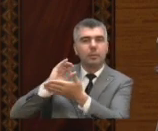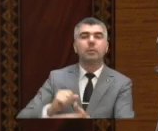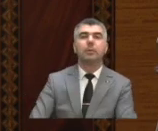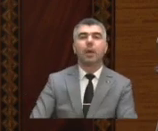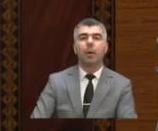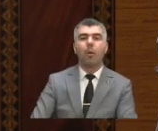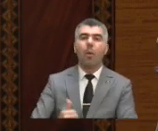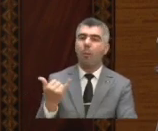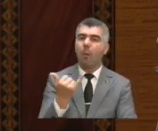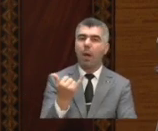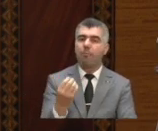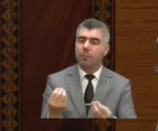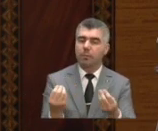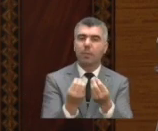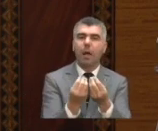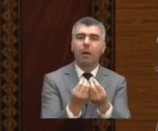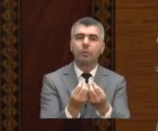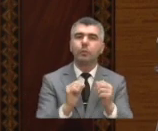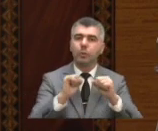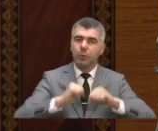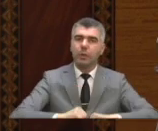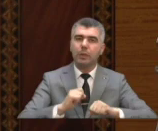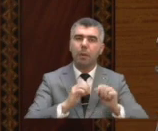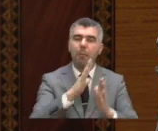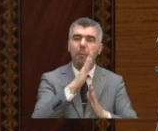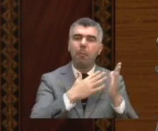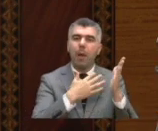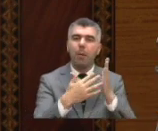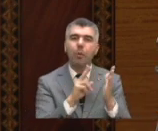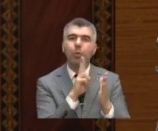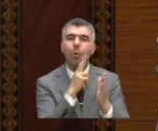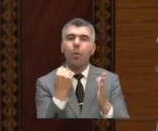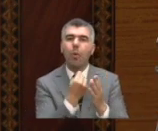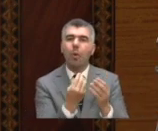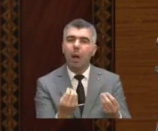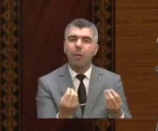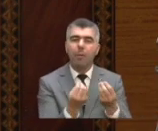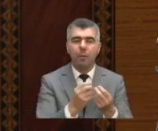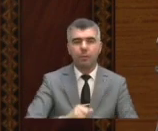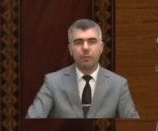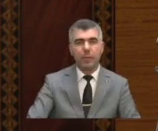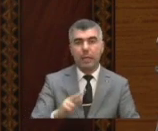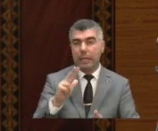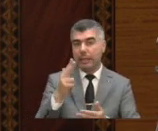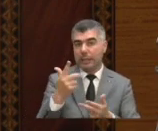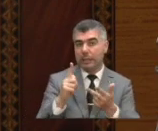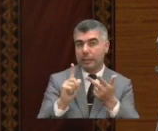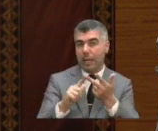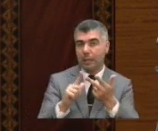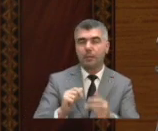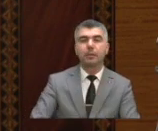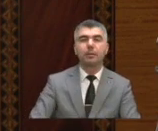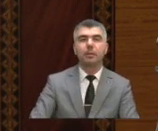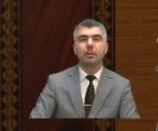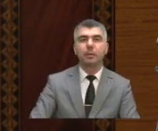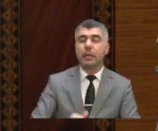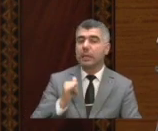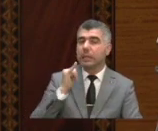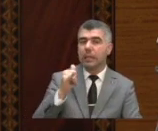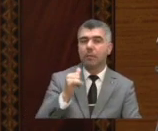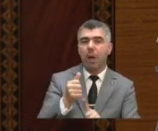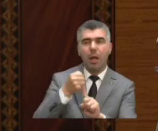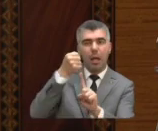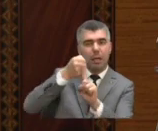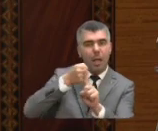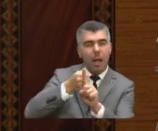وانسجاما مع مرتكزات البرنامج الحكومي ثالثا مواصلات مواصله الاصلاحات